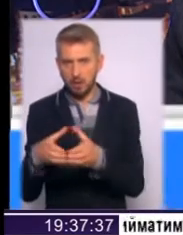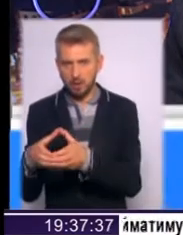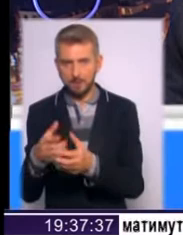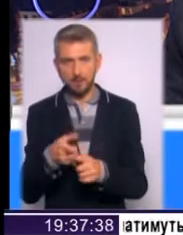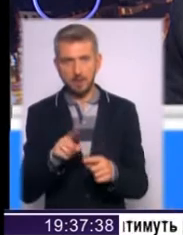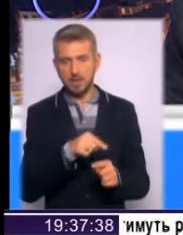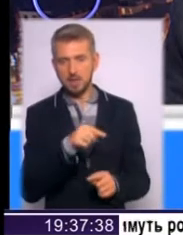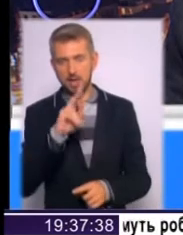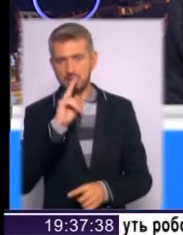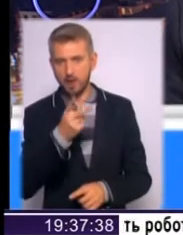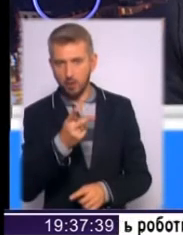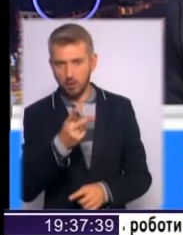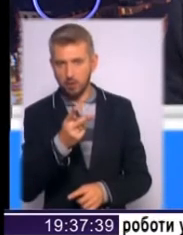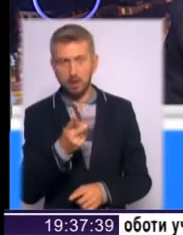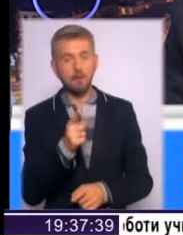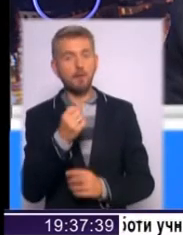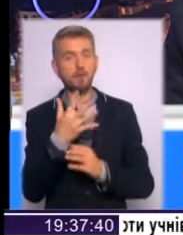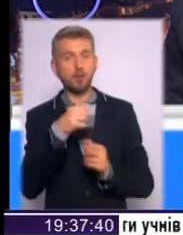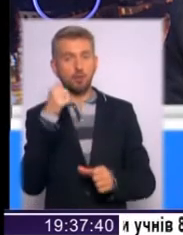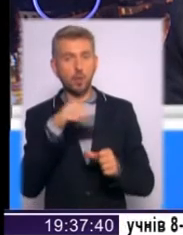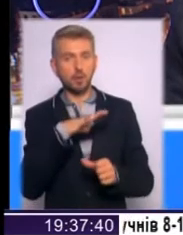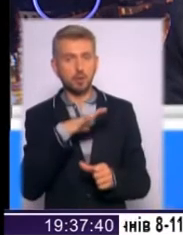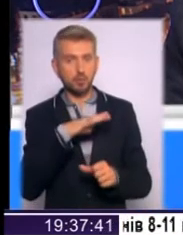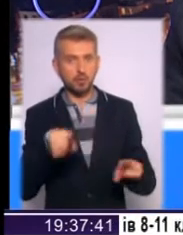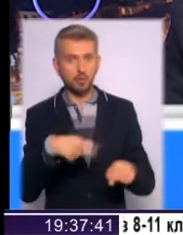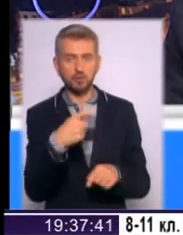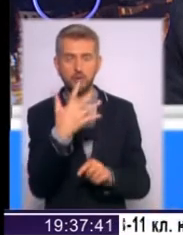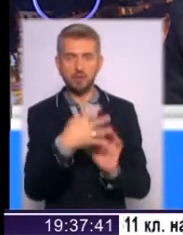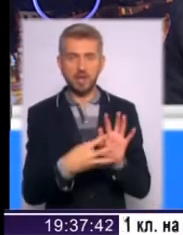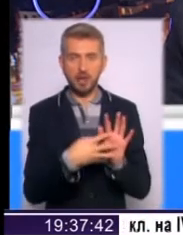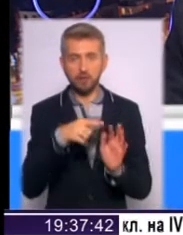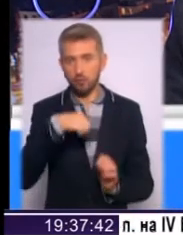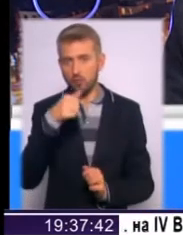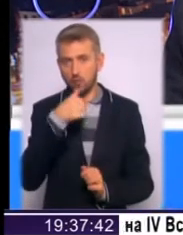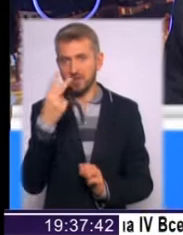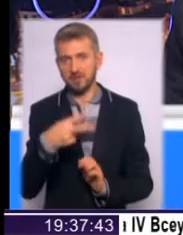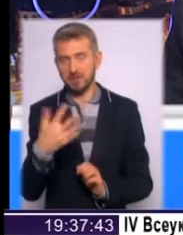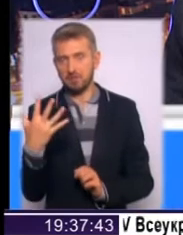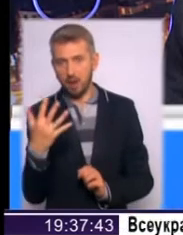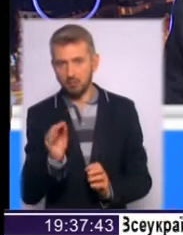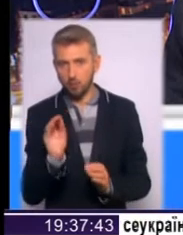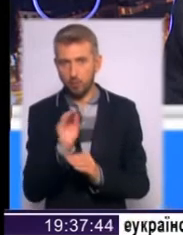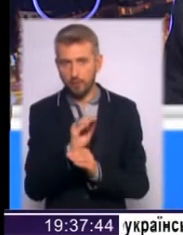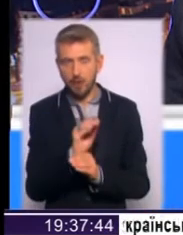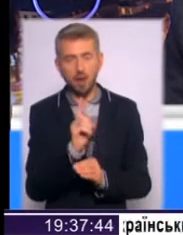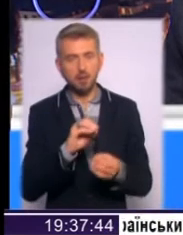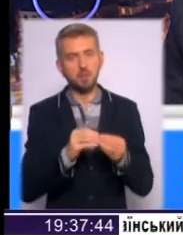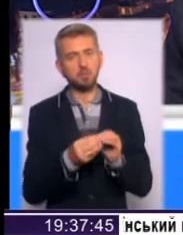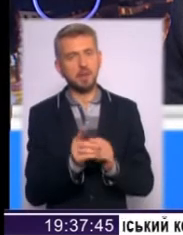за 2 роки. Угу. Причому, що в 2015 році їх було утворено 159, в цьому році 25, але знову ж таки проблема.